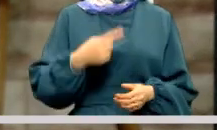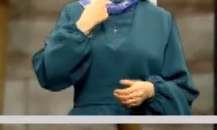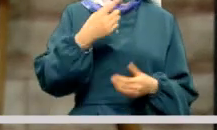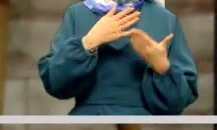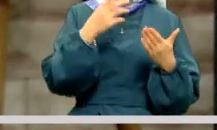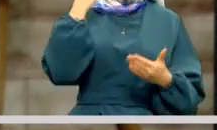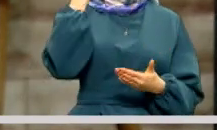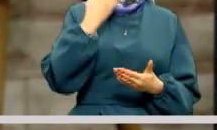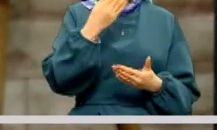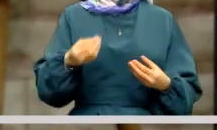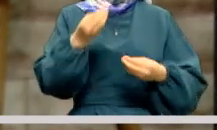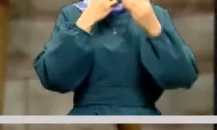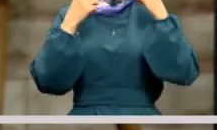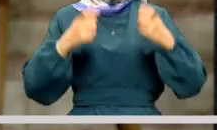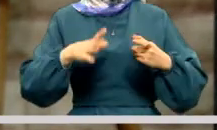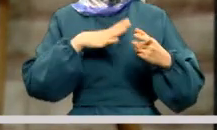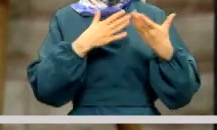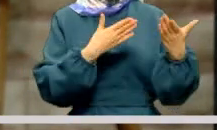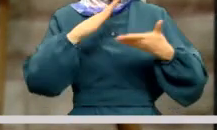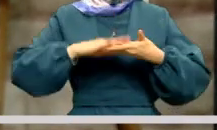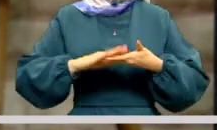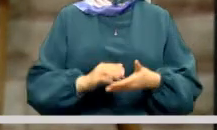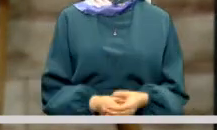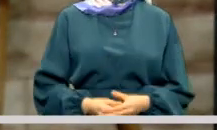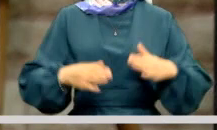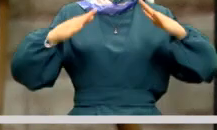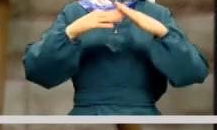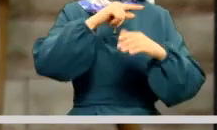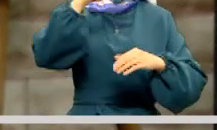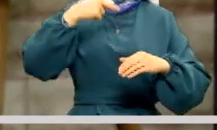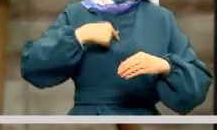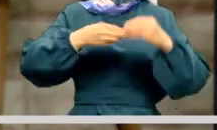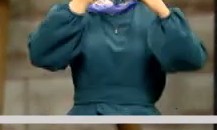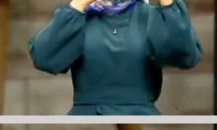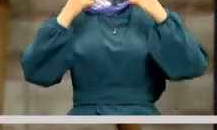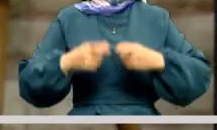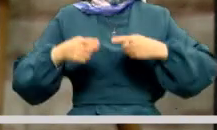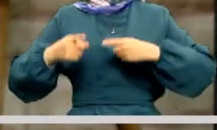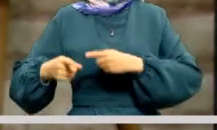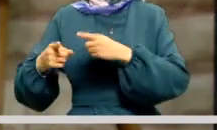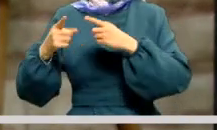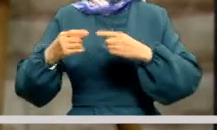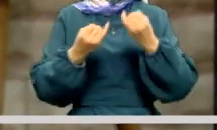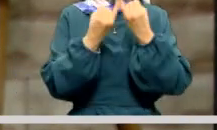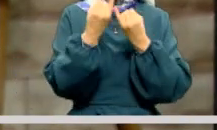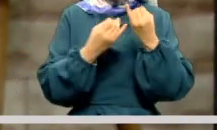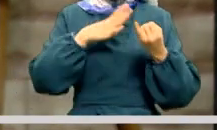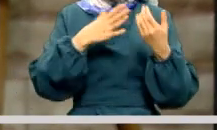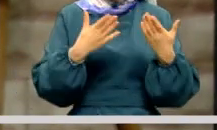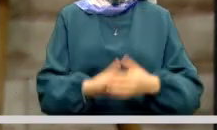arkadaşlarımız çalışıyor Evde bizleri mutfaklarından takip eden kardeşlerimize Hanım kardeşlerimize